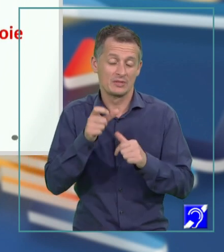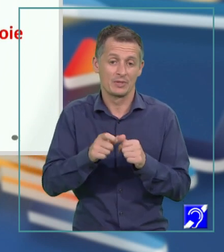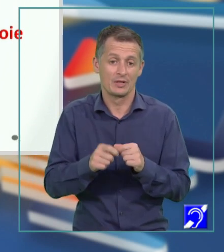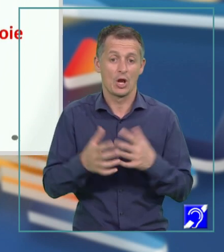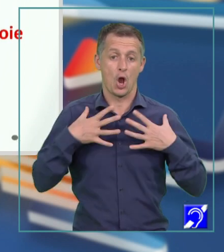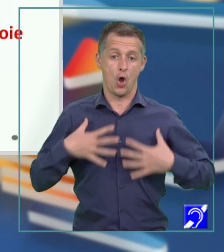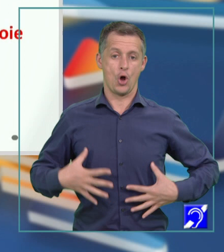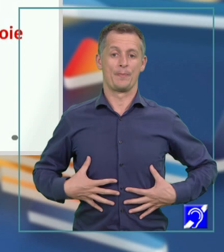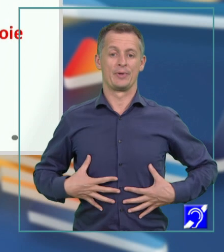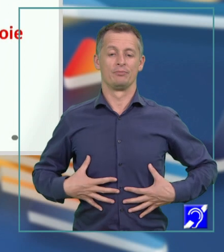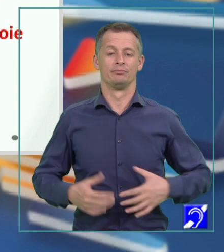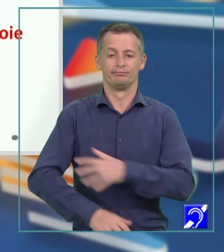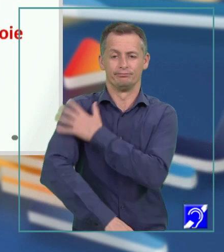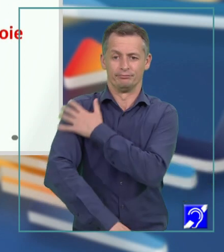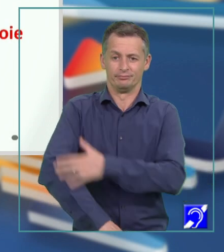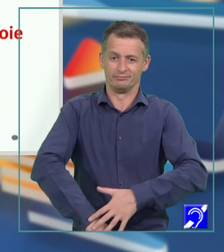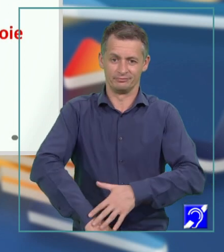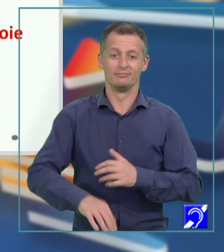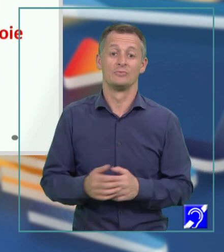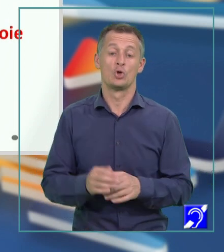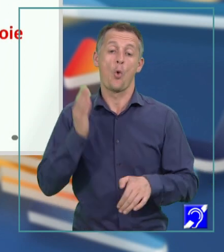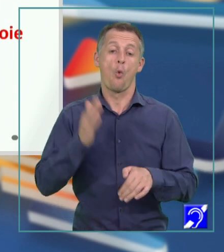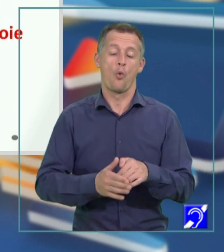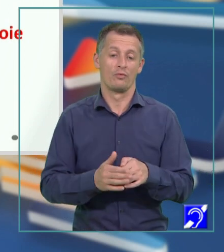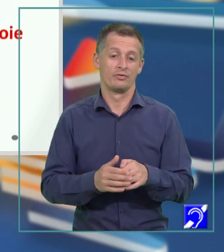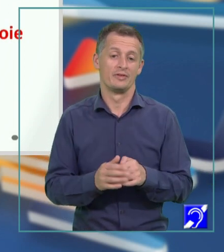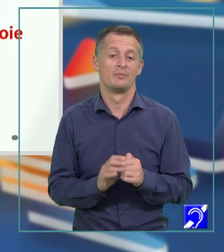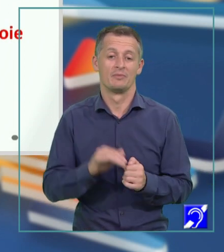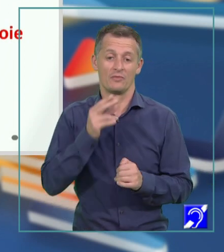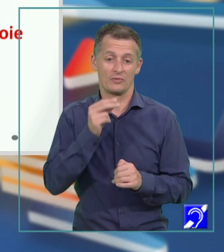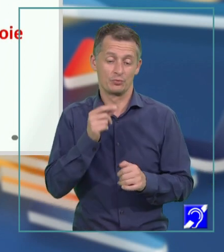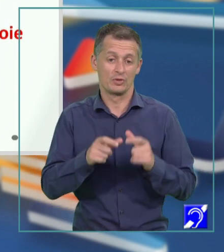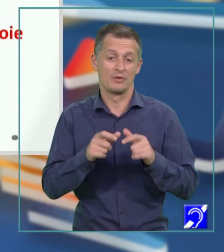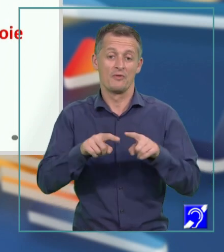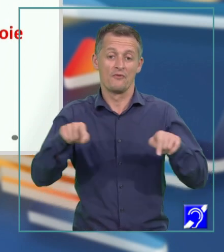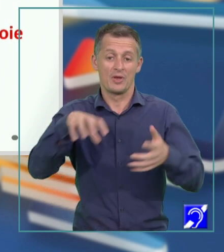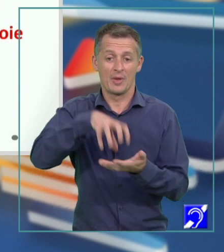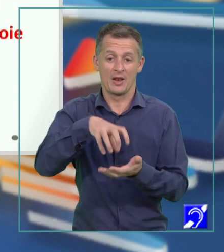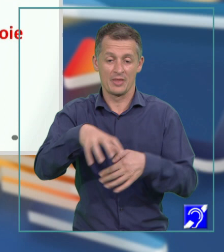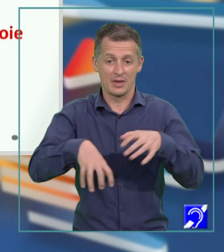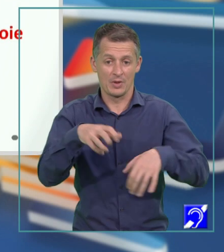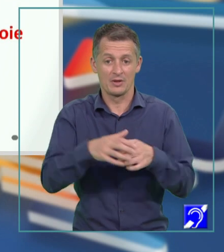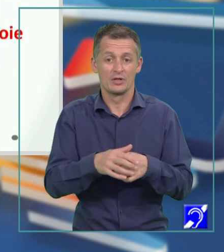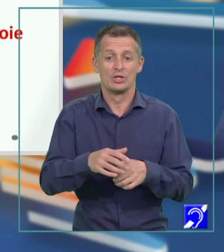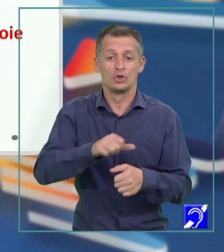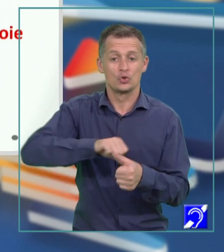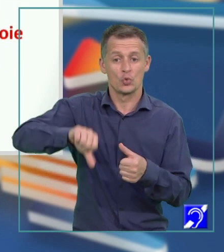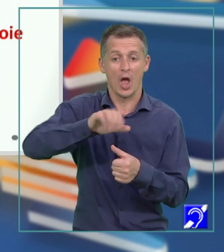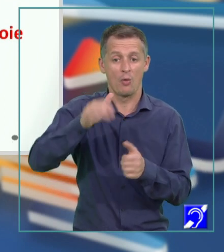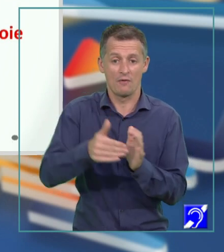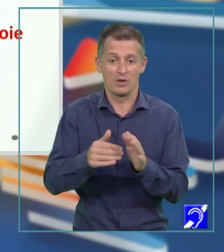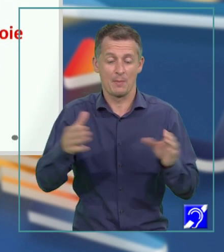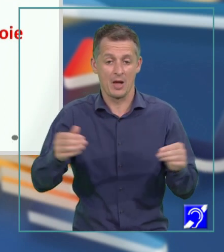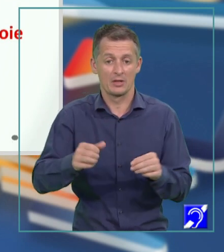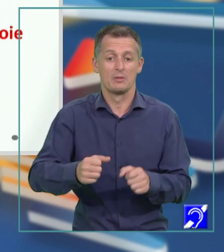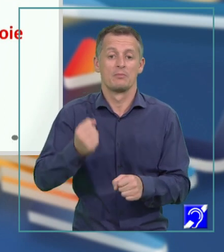al corpului omenesc. Iar în ultimul enunț, fermele din jur au mare nevoie de brațe de muncă, sensul lui braț